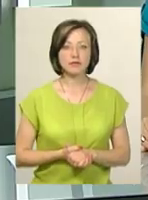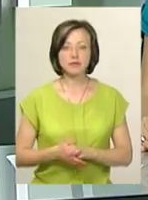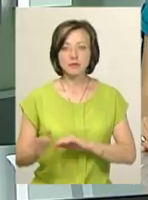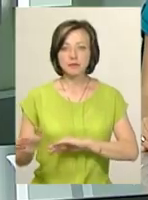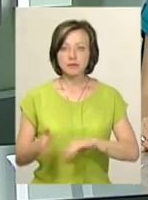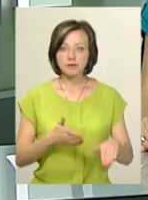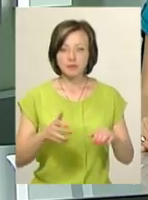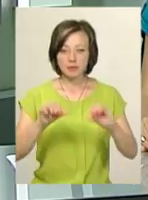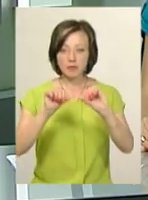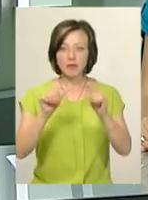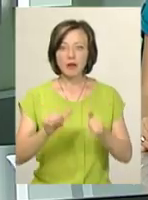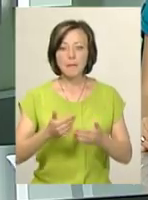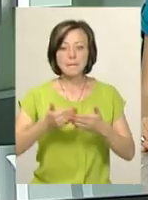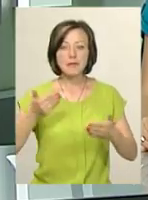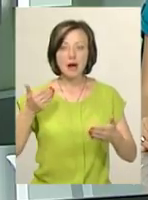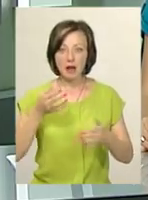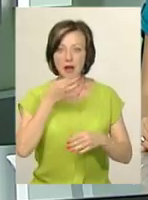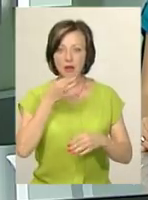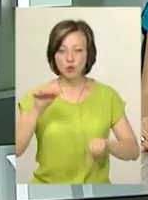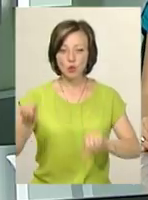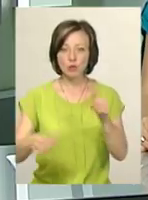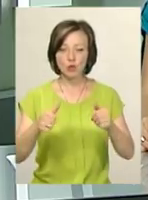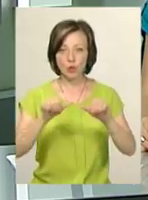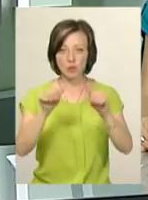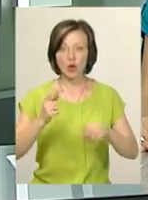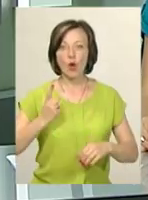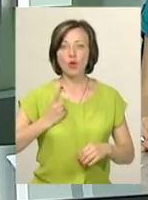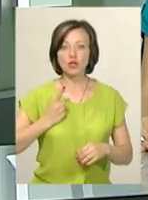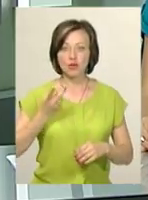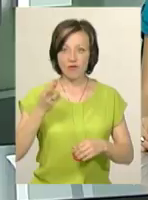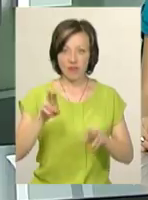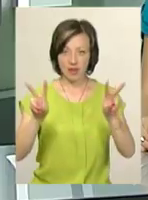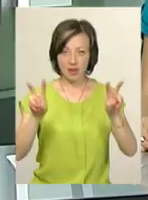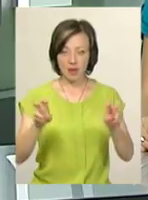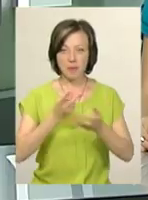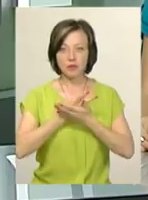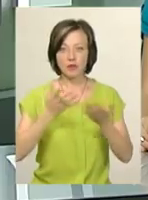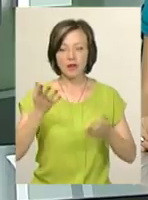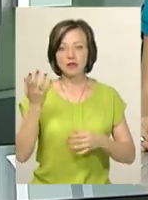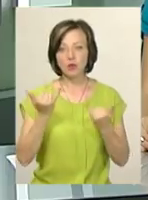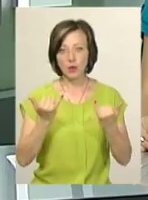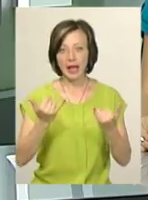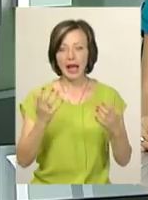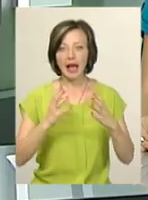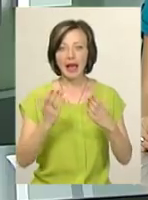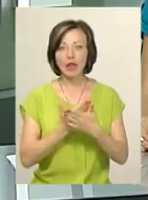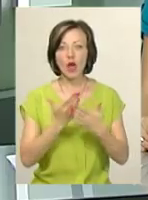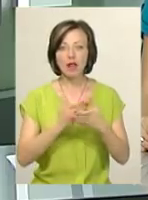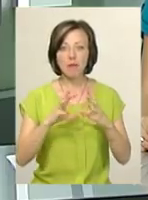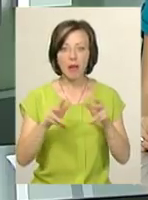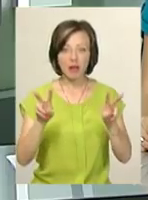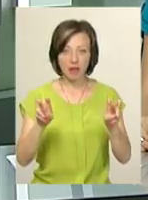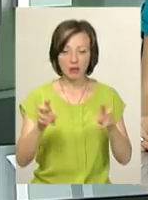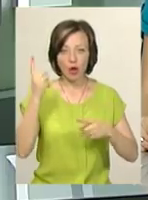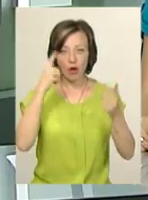Макет скульптурної композиції «Очікування», яка може з'явитися у центрі Хмельницького, презентували сьогодні у кінотеатрі «Планета». Як розповів